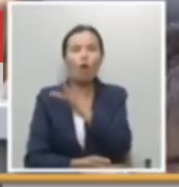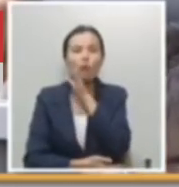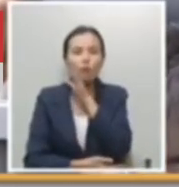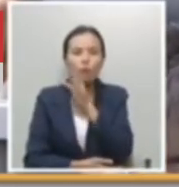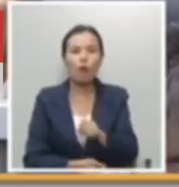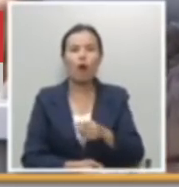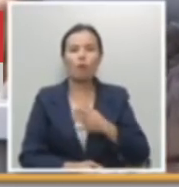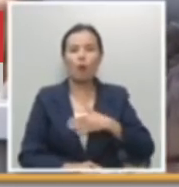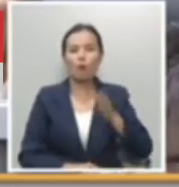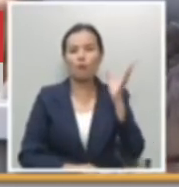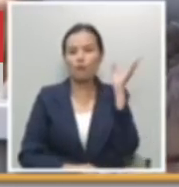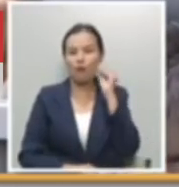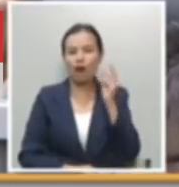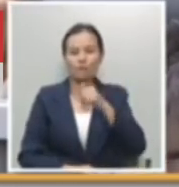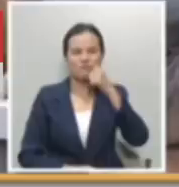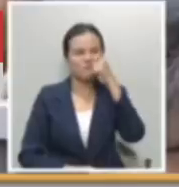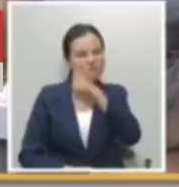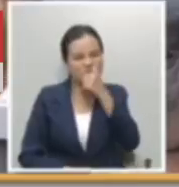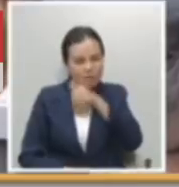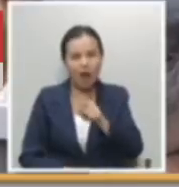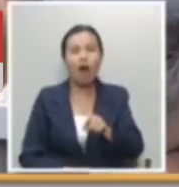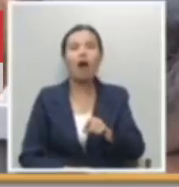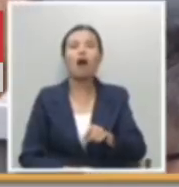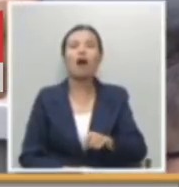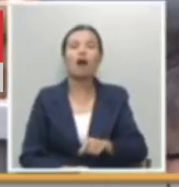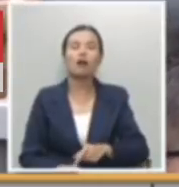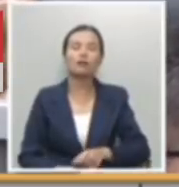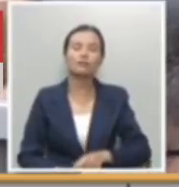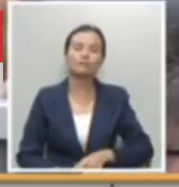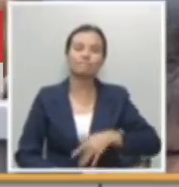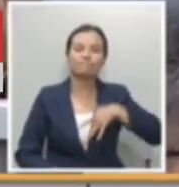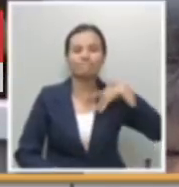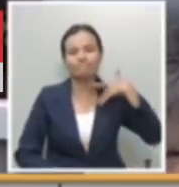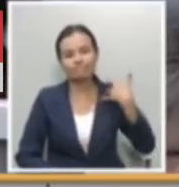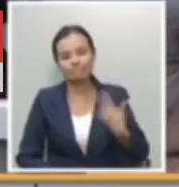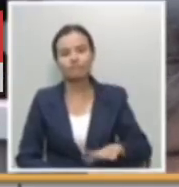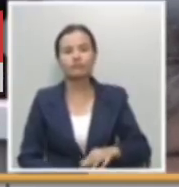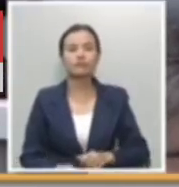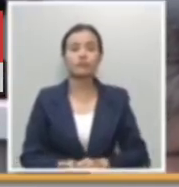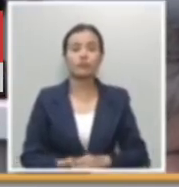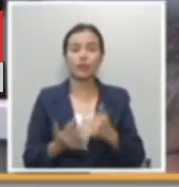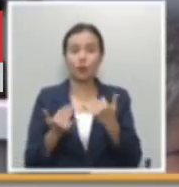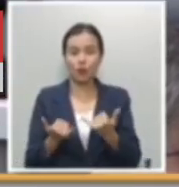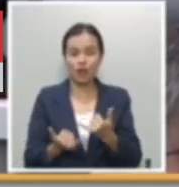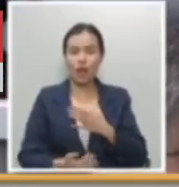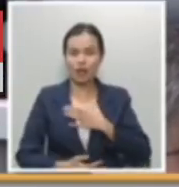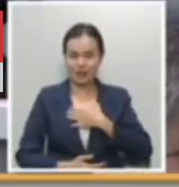ฟังแล้วหมั่นไส้ชิบเป๋งเลยดูนะครับอีกเรื่องนึงนะครับวันนี้ผมอยาก